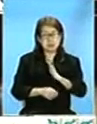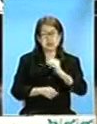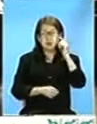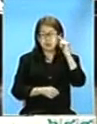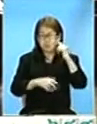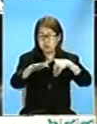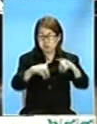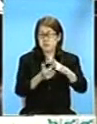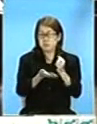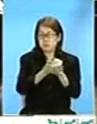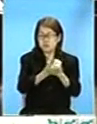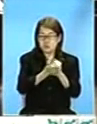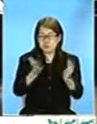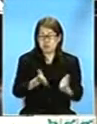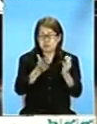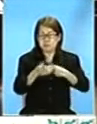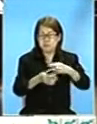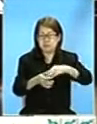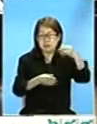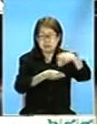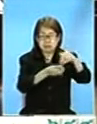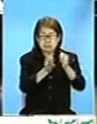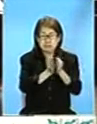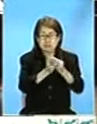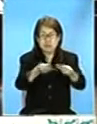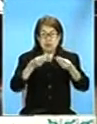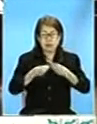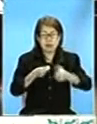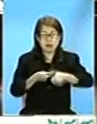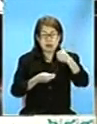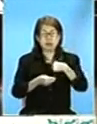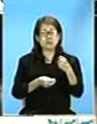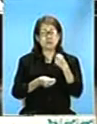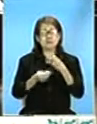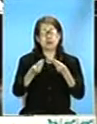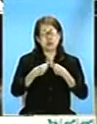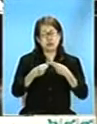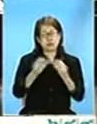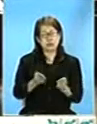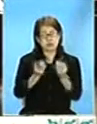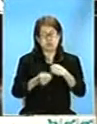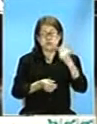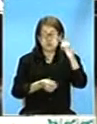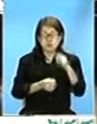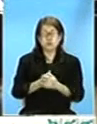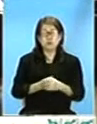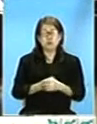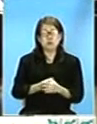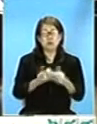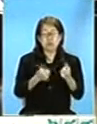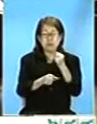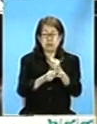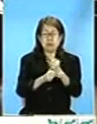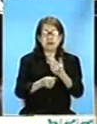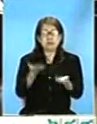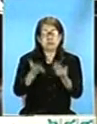ประชาชนอยู่ข้างหลังคอยเป็นกำลังใจเป็นคนที่สนับสนุนเขาอยู่ฉะนั้นอะไรมันจะดีกว่